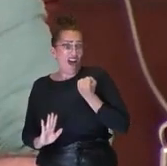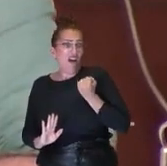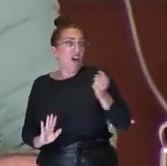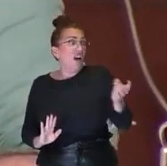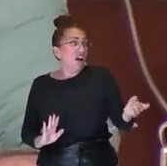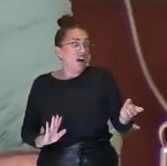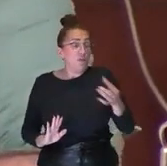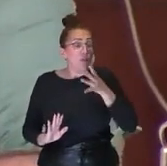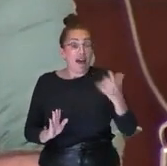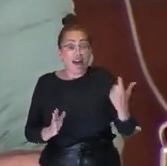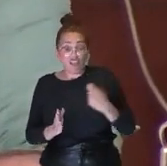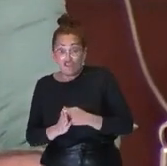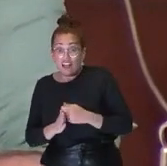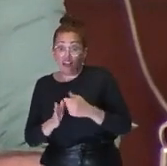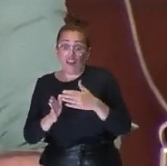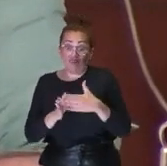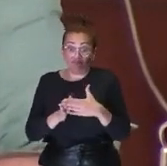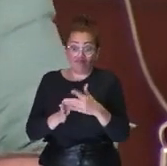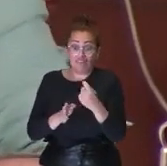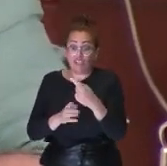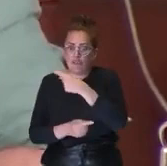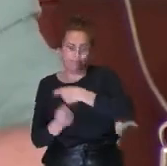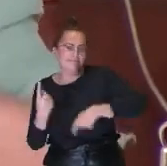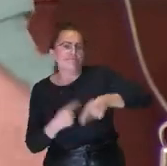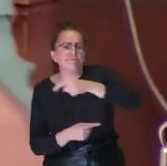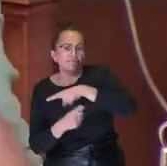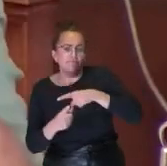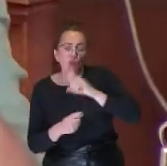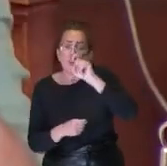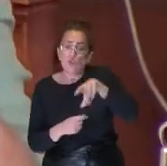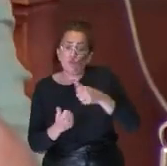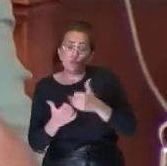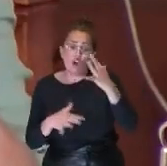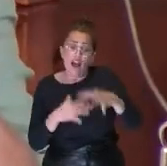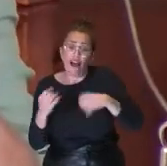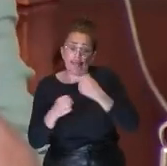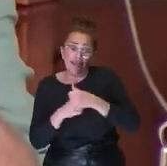impacté et qui s'effondre très vite et qui a besoin de plusieurs années derrière pour se remettre.